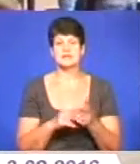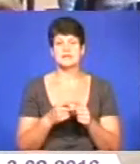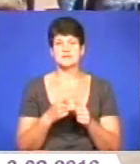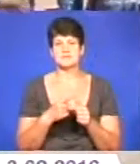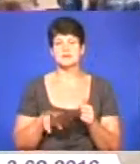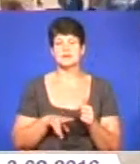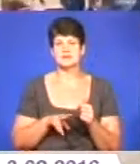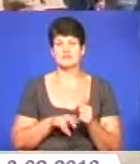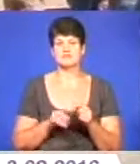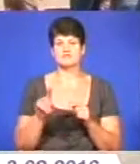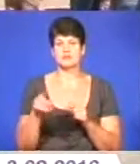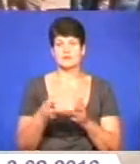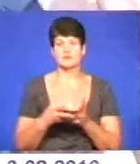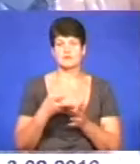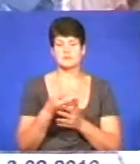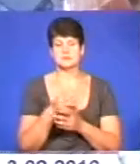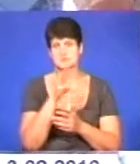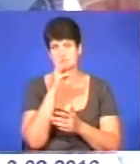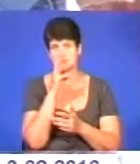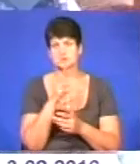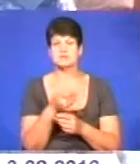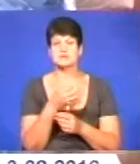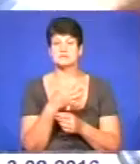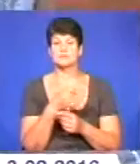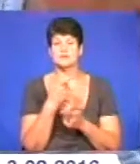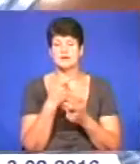вимогою виплатити заробітну плату. Але попередили,